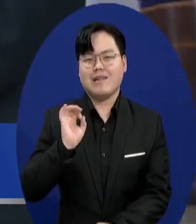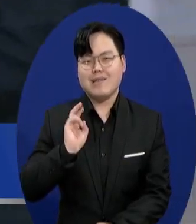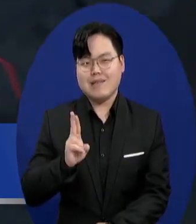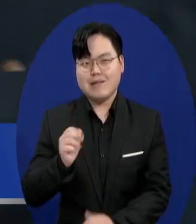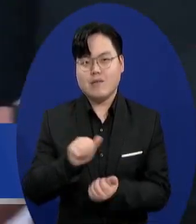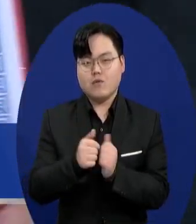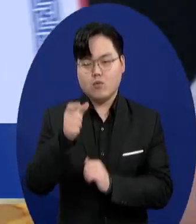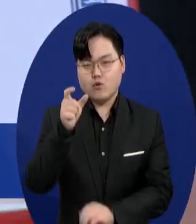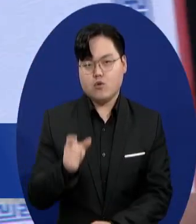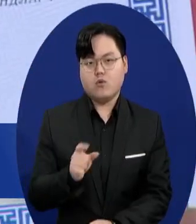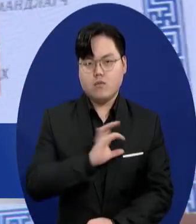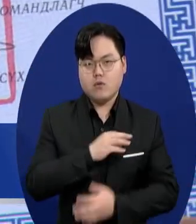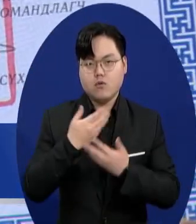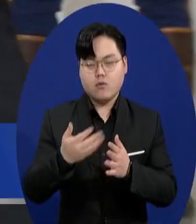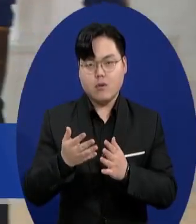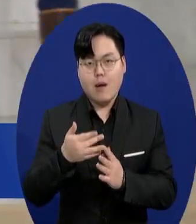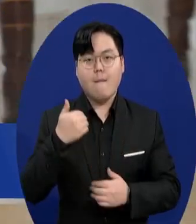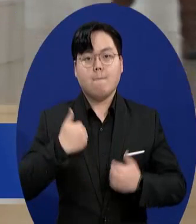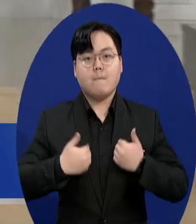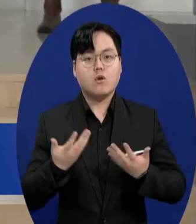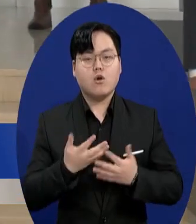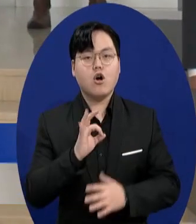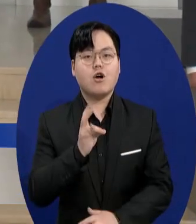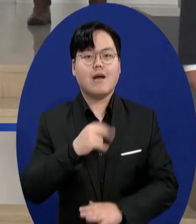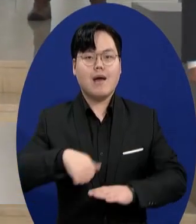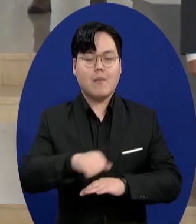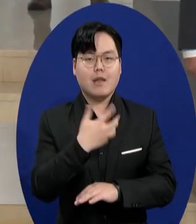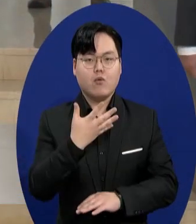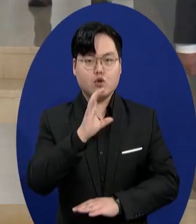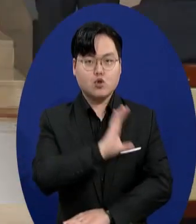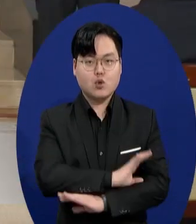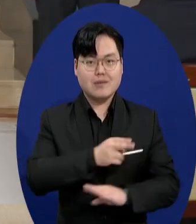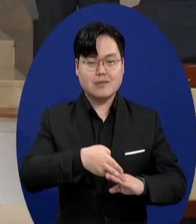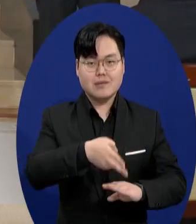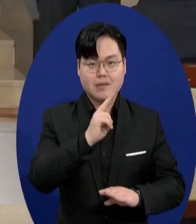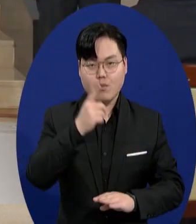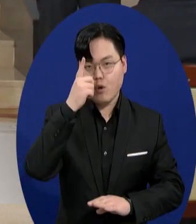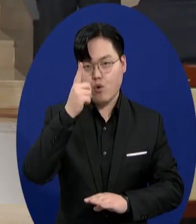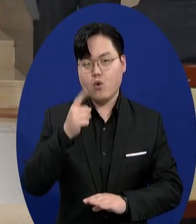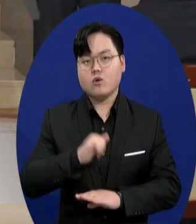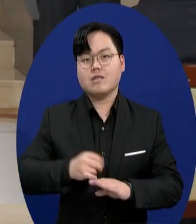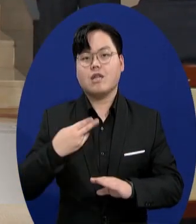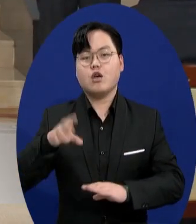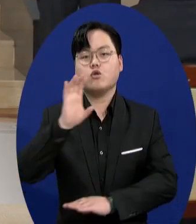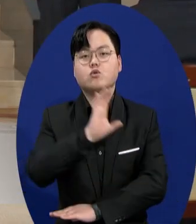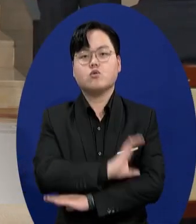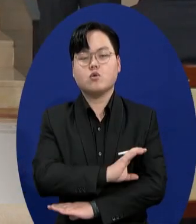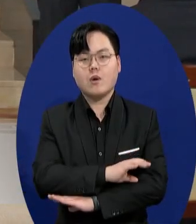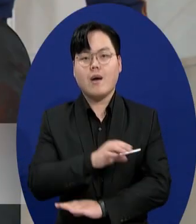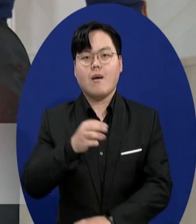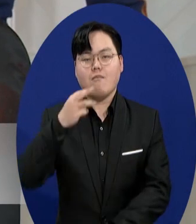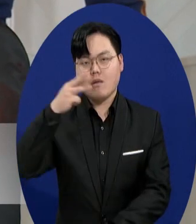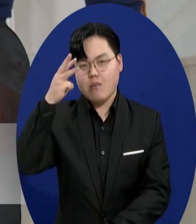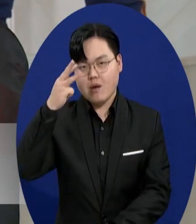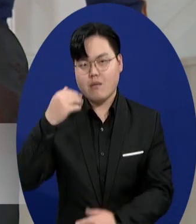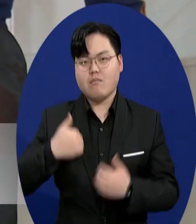шагналаа. Гавьяд багш цолоор Орхон аймгийн 5-р сургуулийн захирал Дондувийн Дэлгэрмаа, Монгол улсын сургуулийн математик анализийн тэнхмийн Ахмад